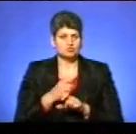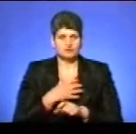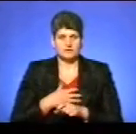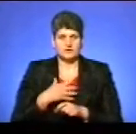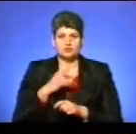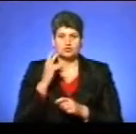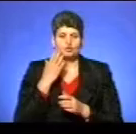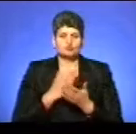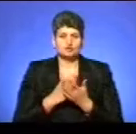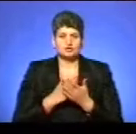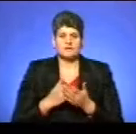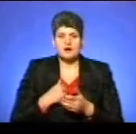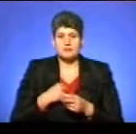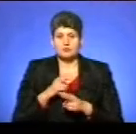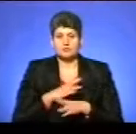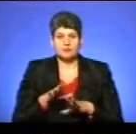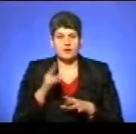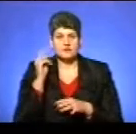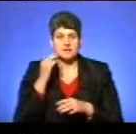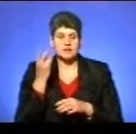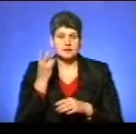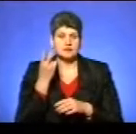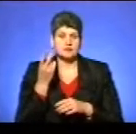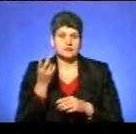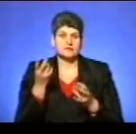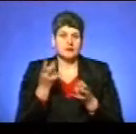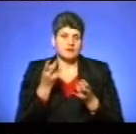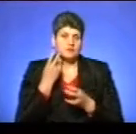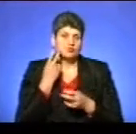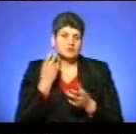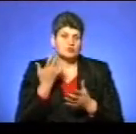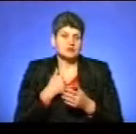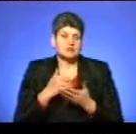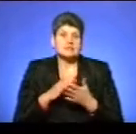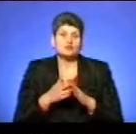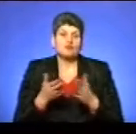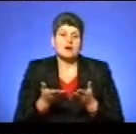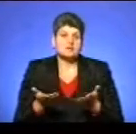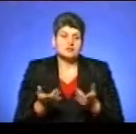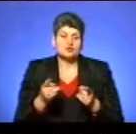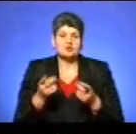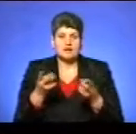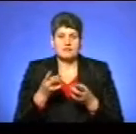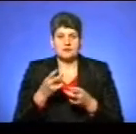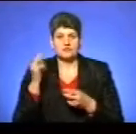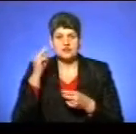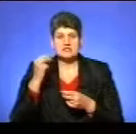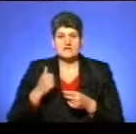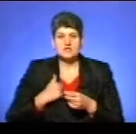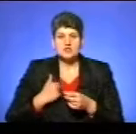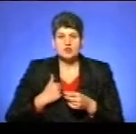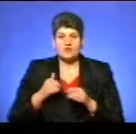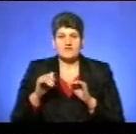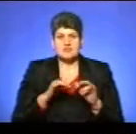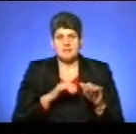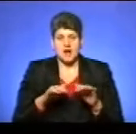хто служив в армії, хто не служив, а вчитися треба постійно, тому що у нас така ситуація, що треба вчитися в військовому і військовій